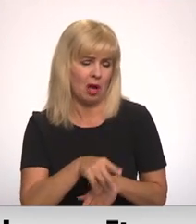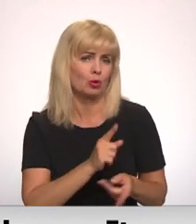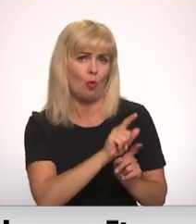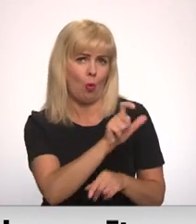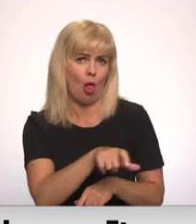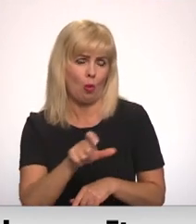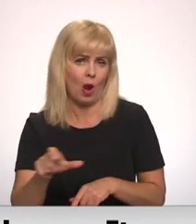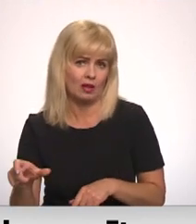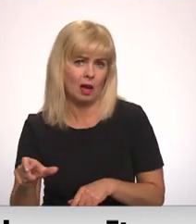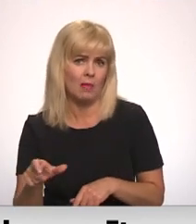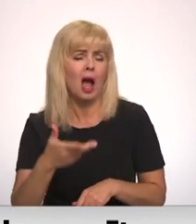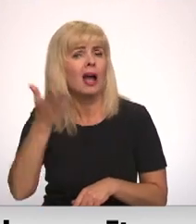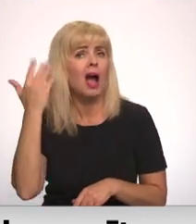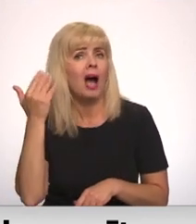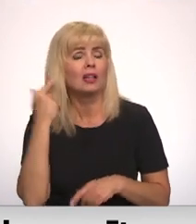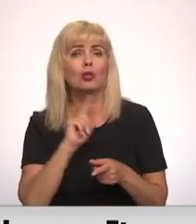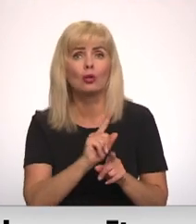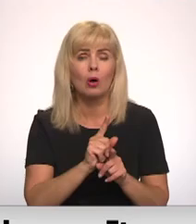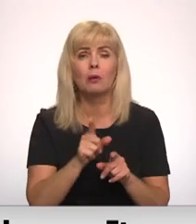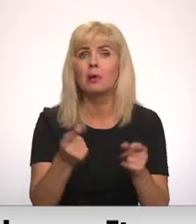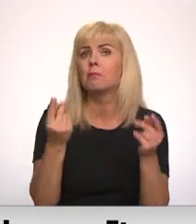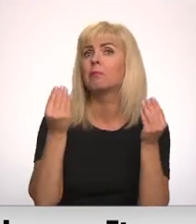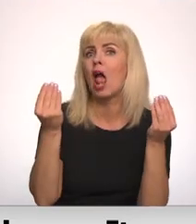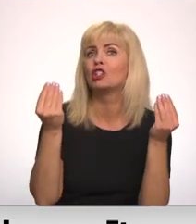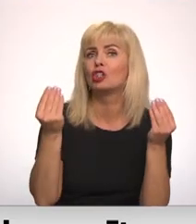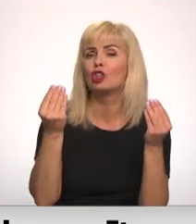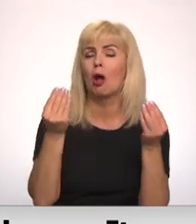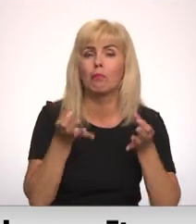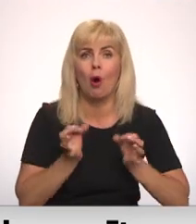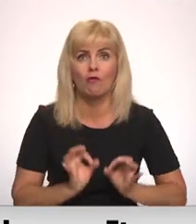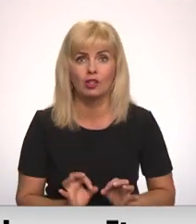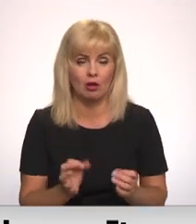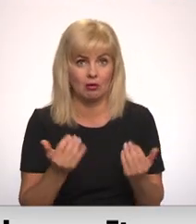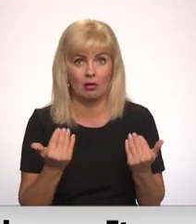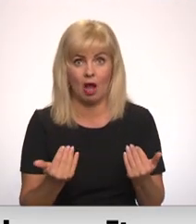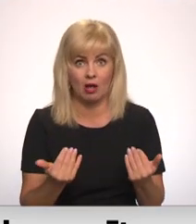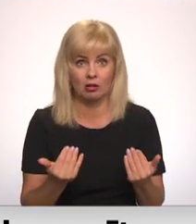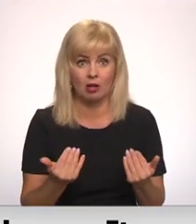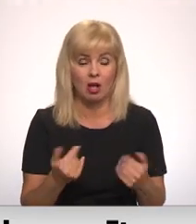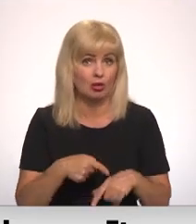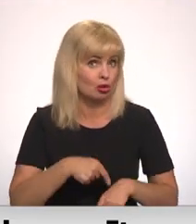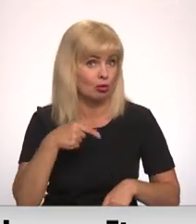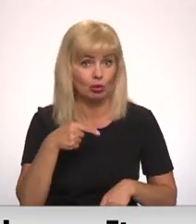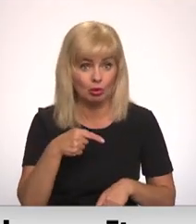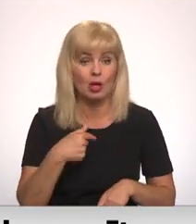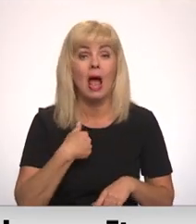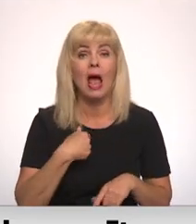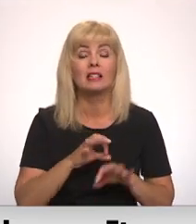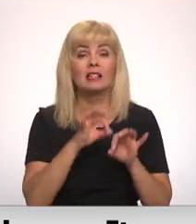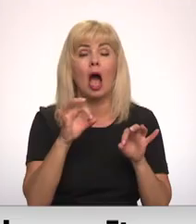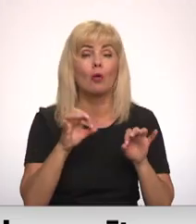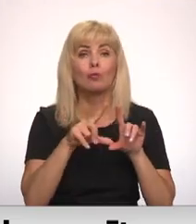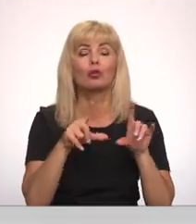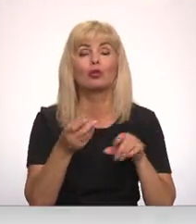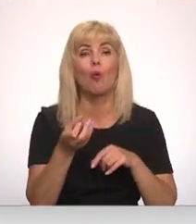jā. Kādreiz skolotājs bija prestiža profesija, jā. Tagad es tā nejūtos. Es esmu sākums